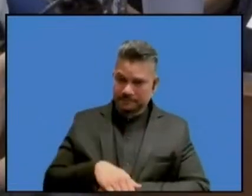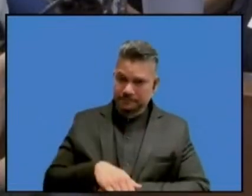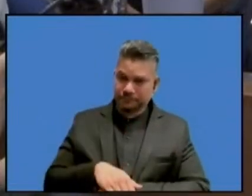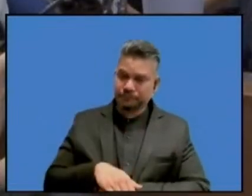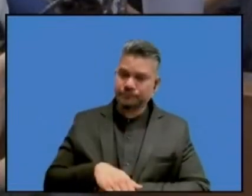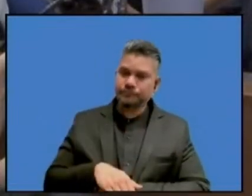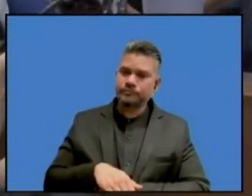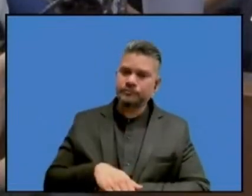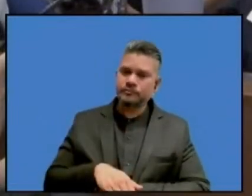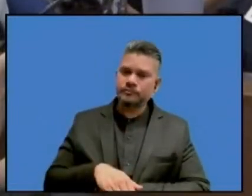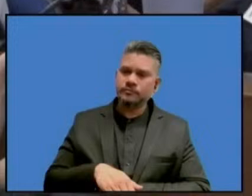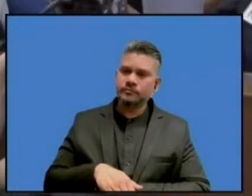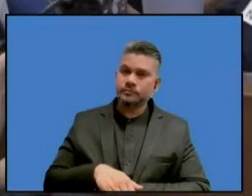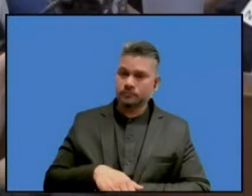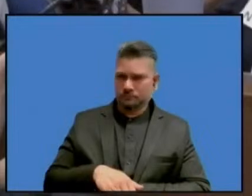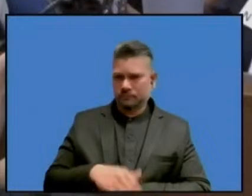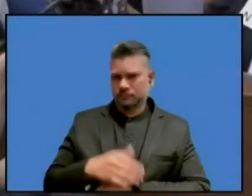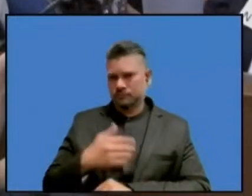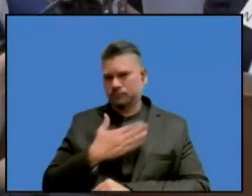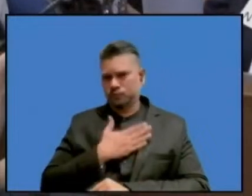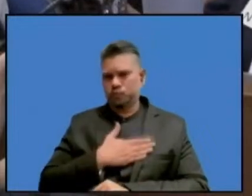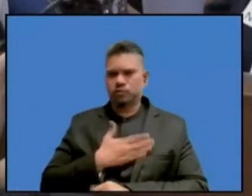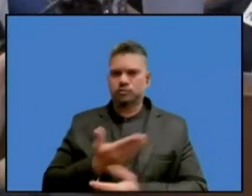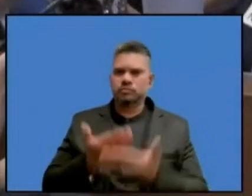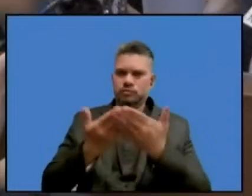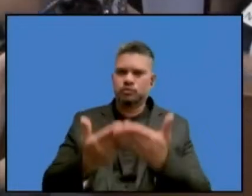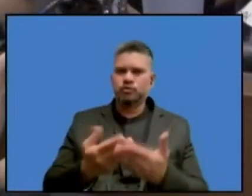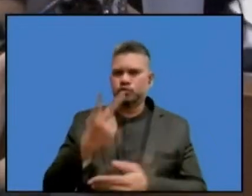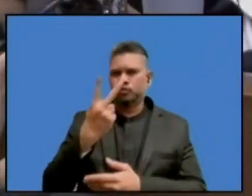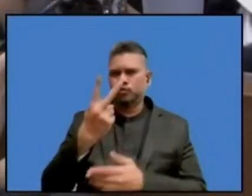требуют наших коллективных действий. Во-первых,